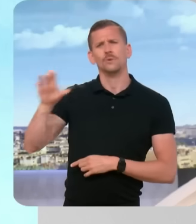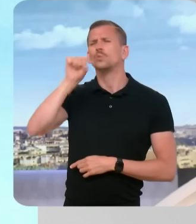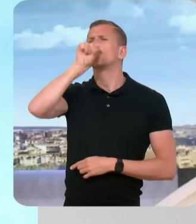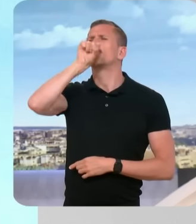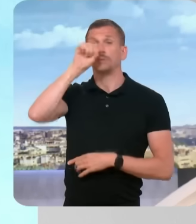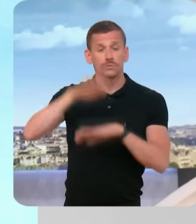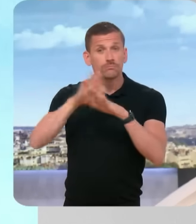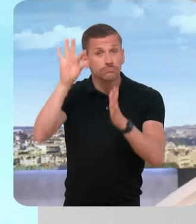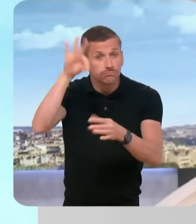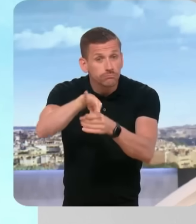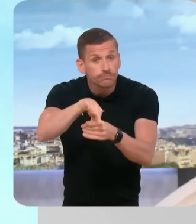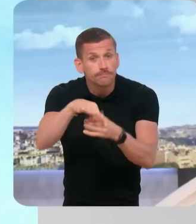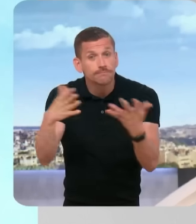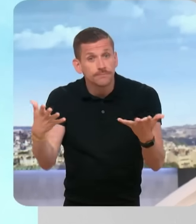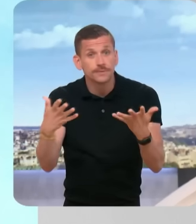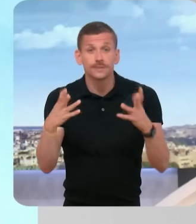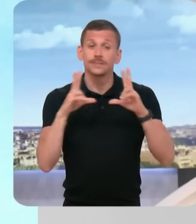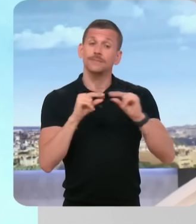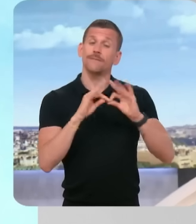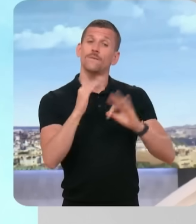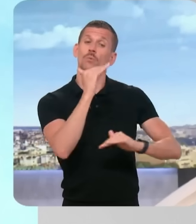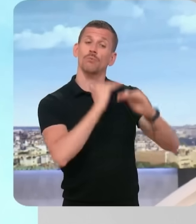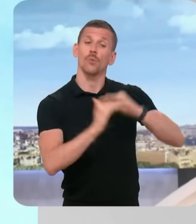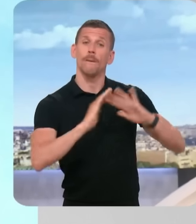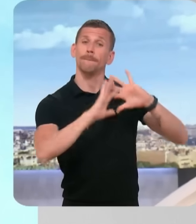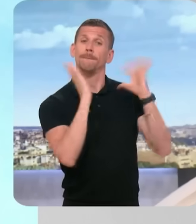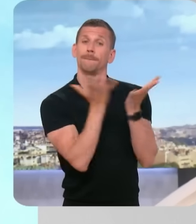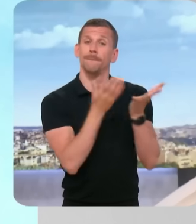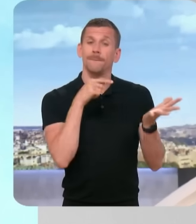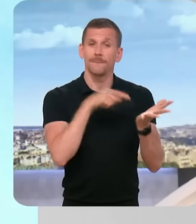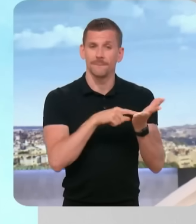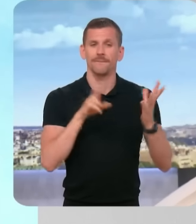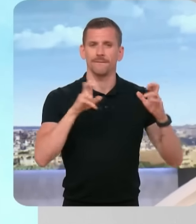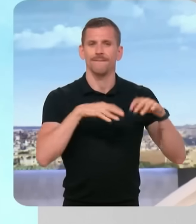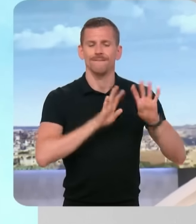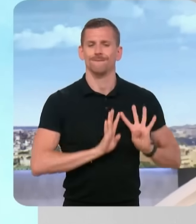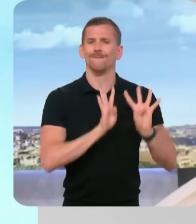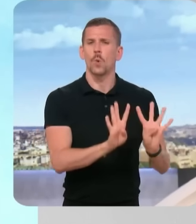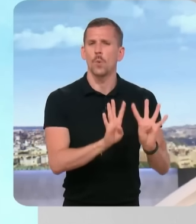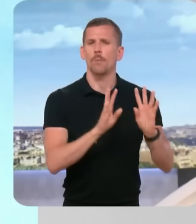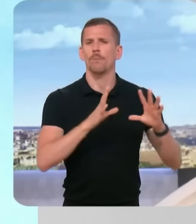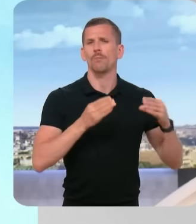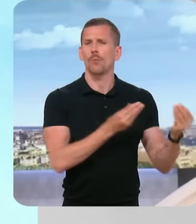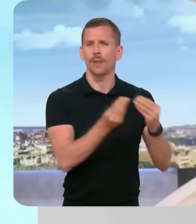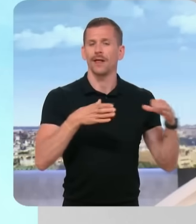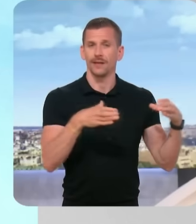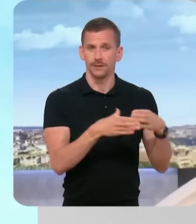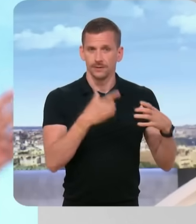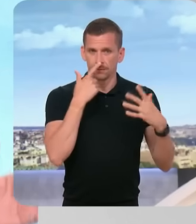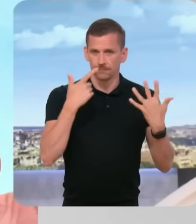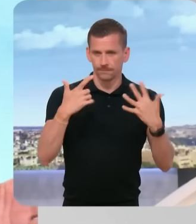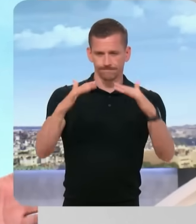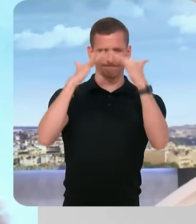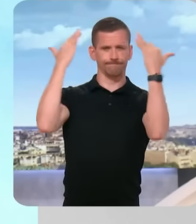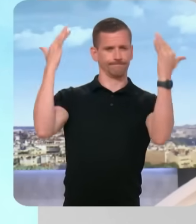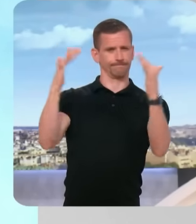temps, expliquait que le programme du Front populaire était immigrationniste, qui est un terme d'ultra-droite, et qui a renvoyé